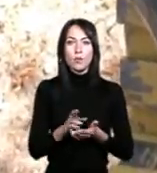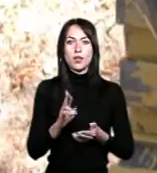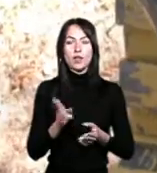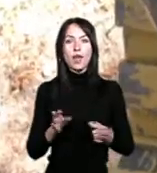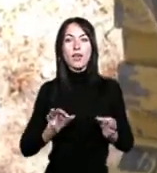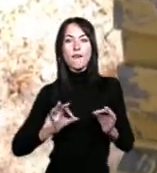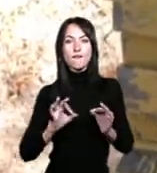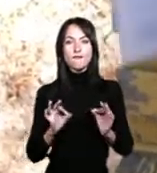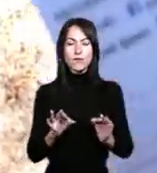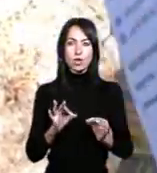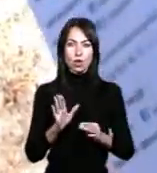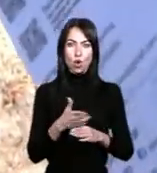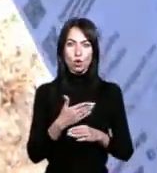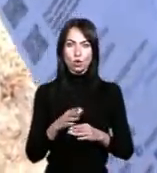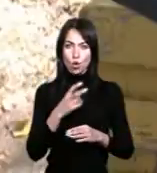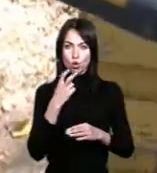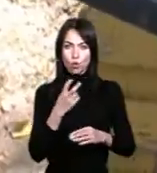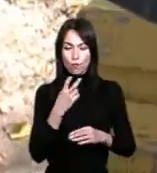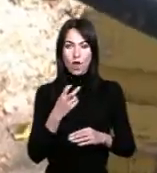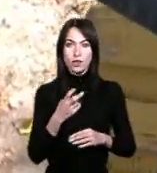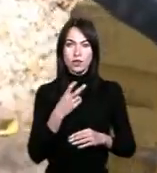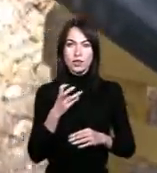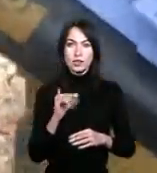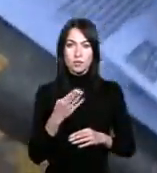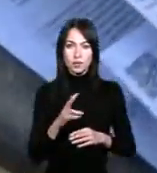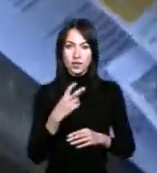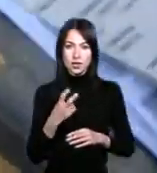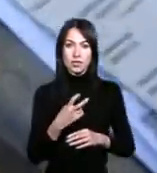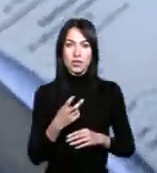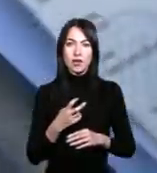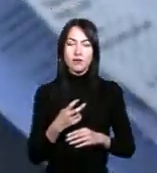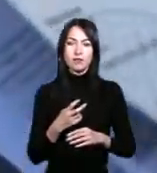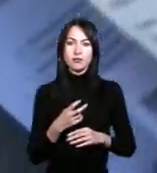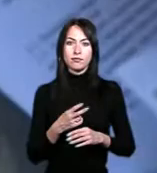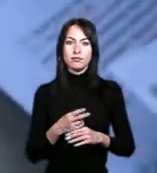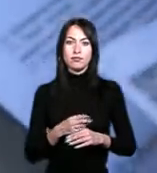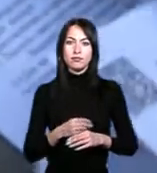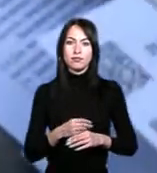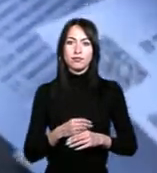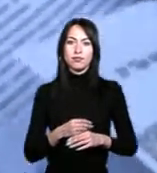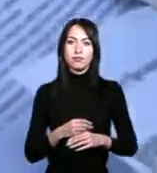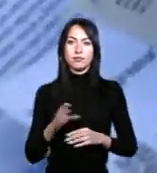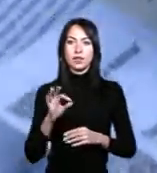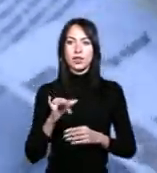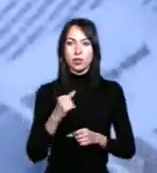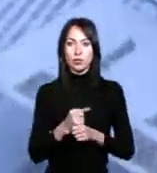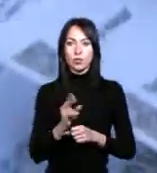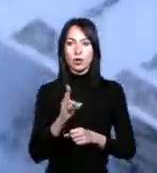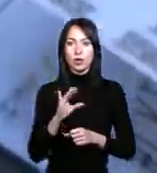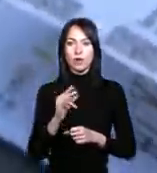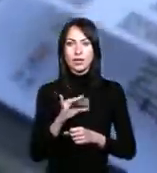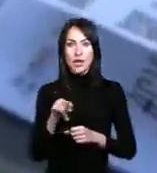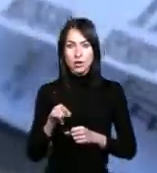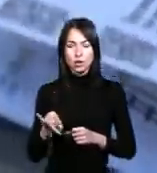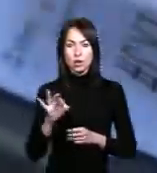вірно сортувати сміття. Приколюємо квитанці об оплаті